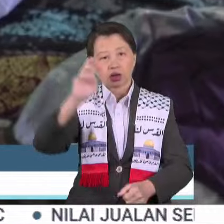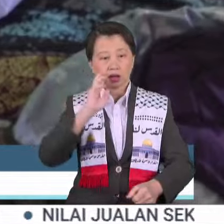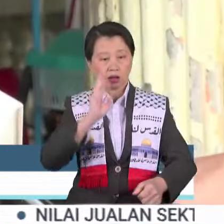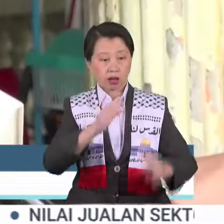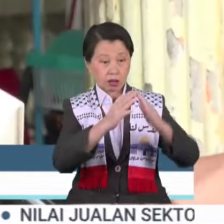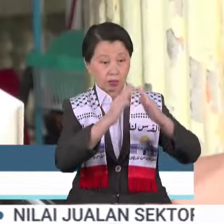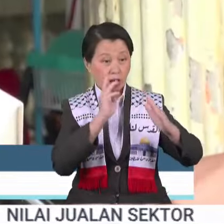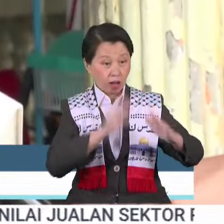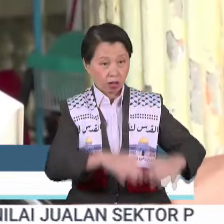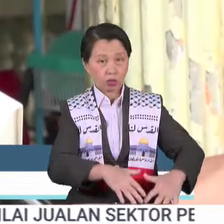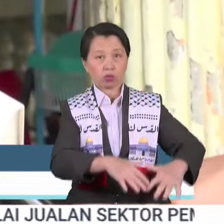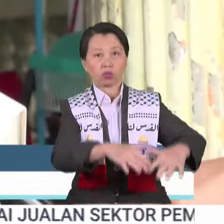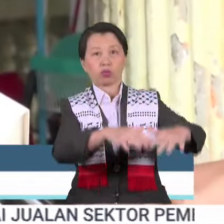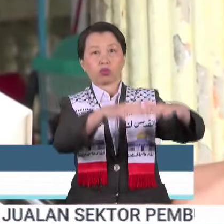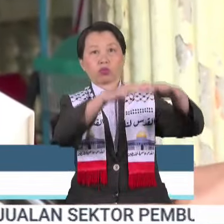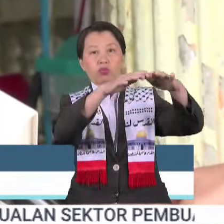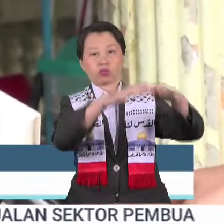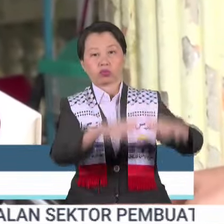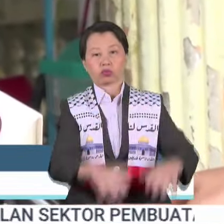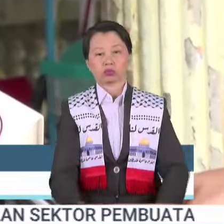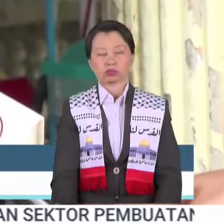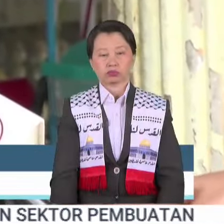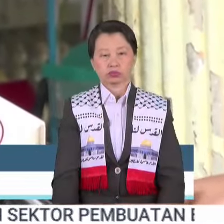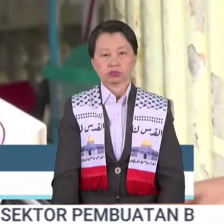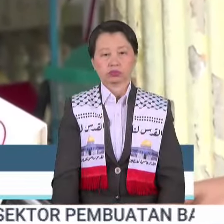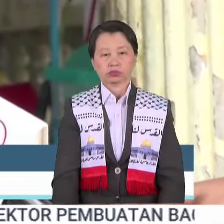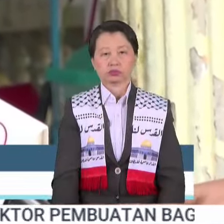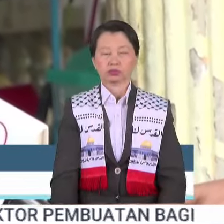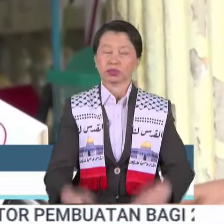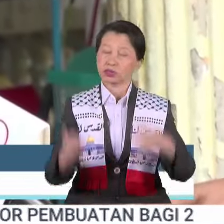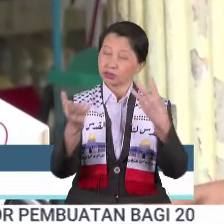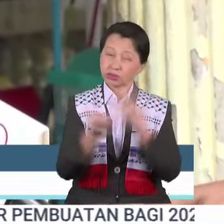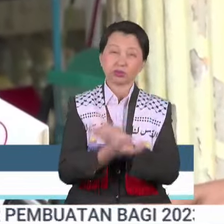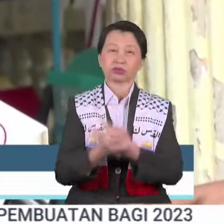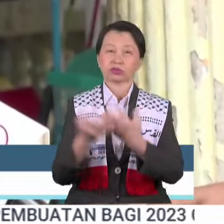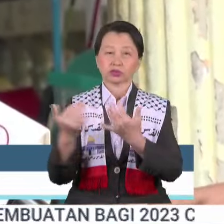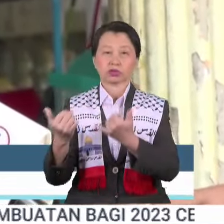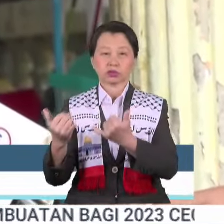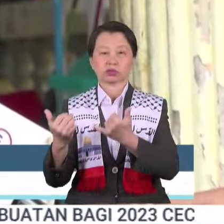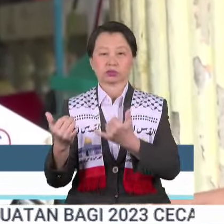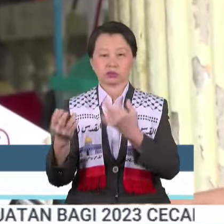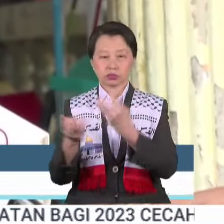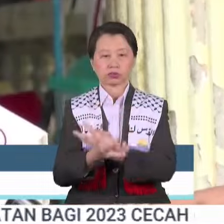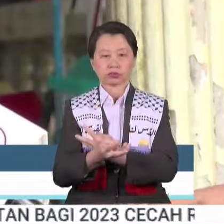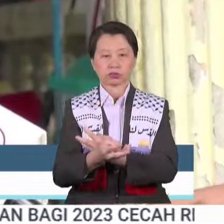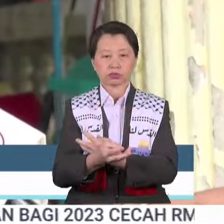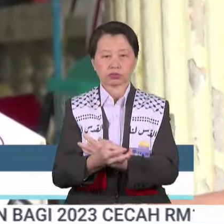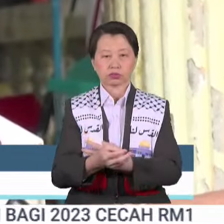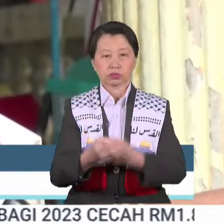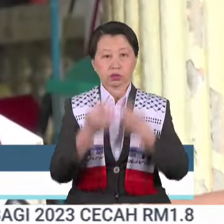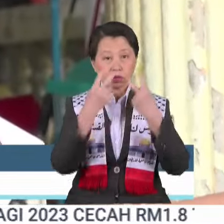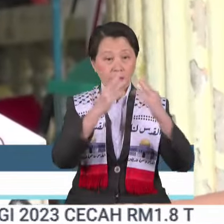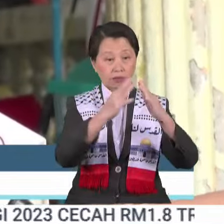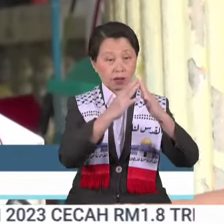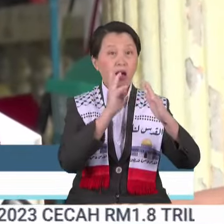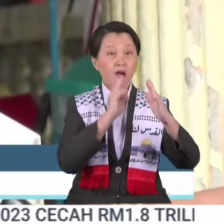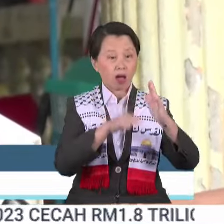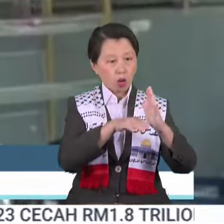lah. Teruk rasanya 2014 tu, teruk-teruk lagi ni. Kiranya memang nampak bumbu.